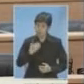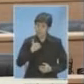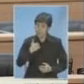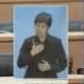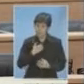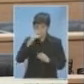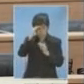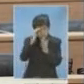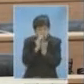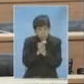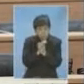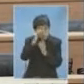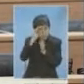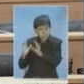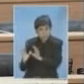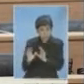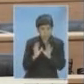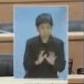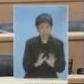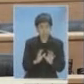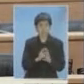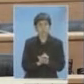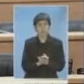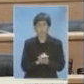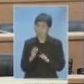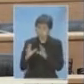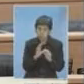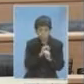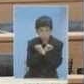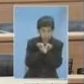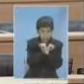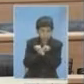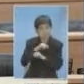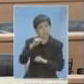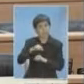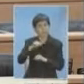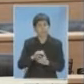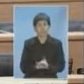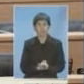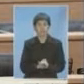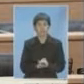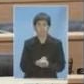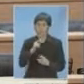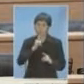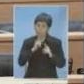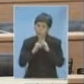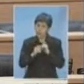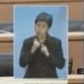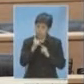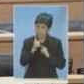อนที่เรามีตำรวจจากข้างนอกต้องเข้ามาเรียกร้องให้เขาเข้ามาดูแลความเรียบร้อยในนี้เรื่องในสภาเราคุยกันเอง